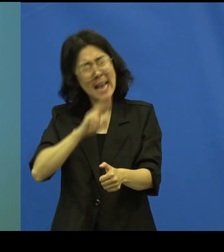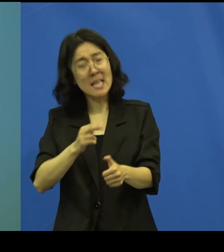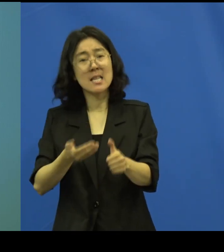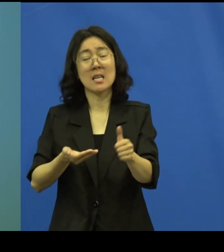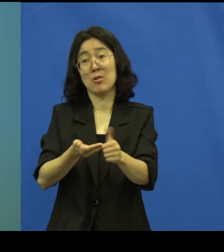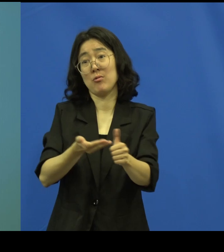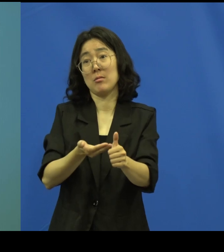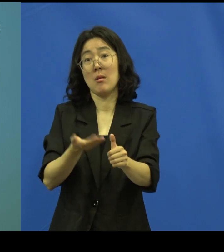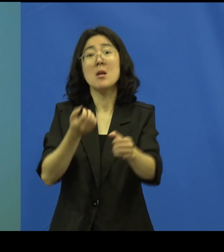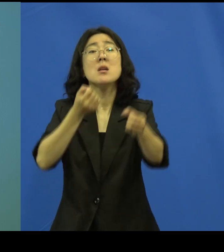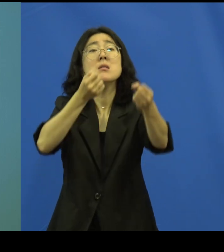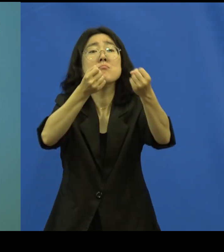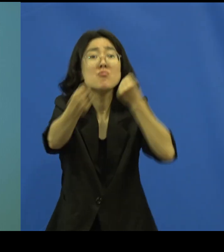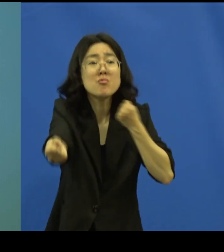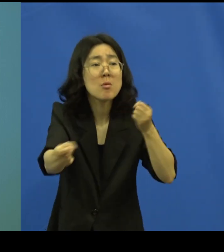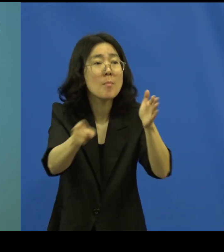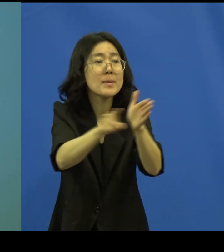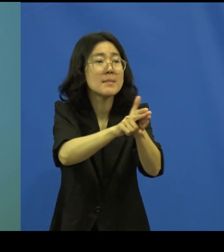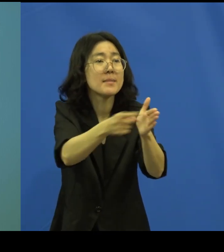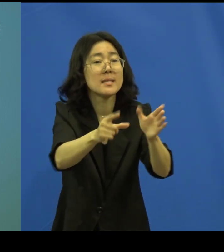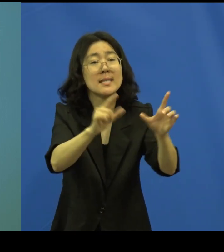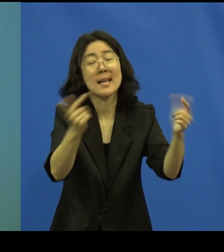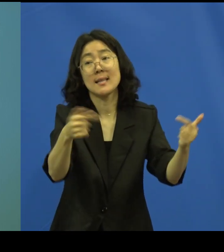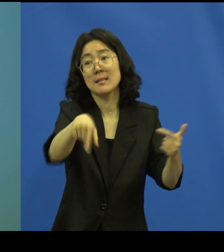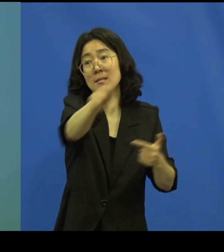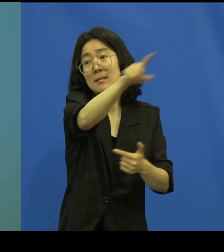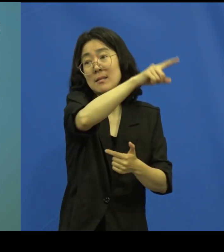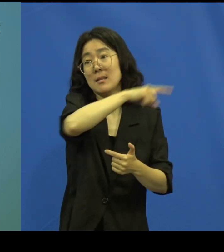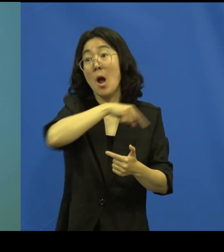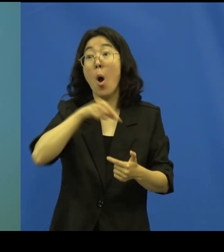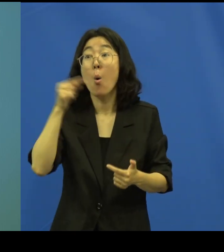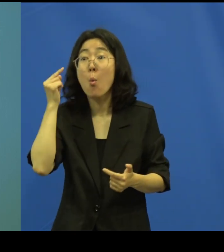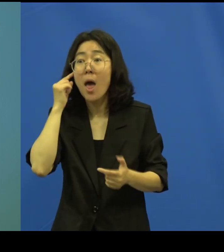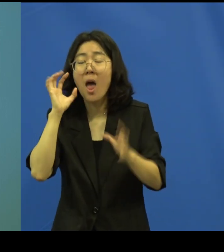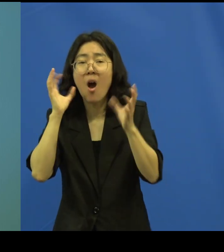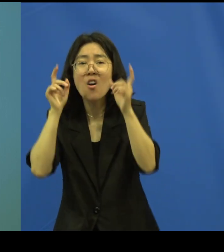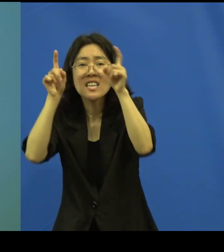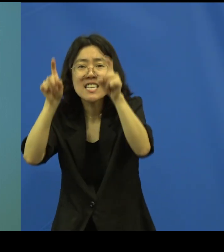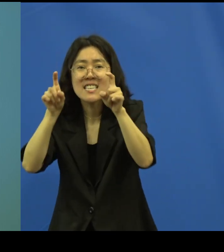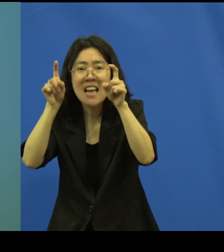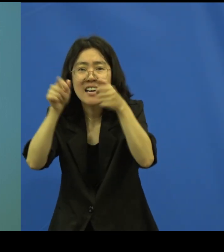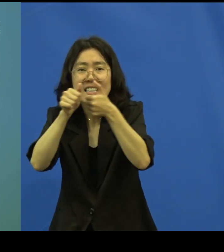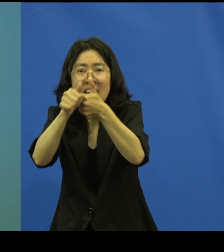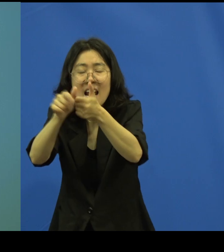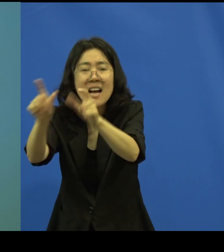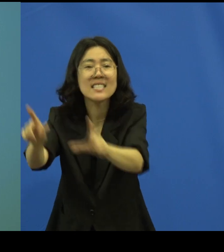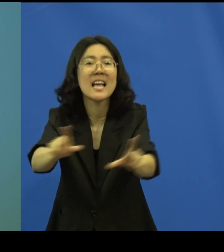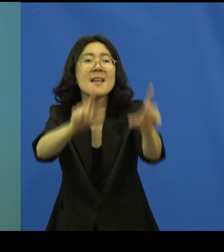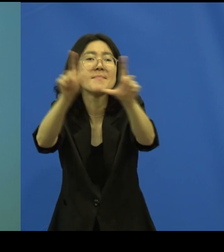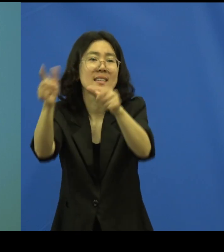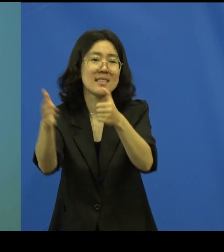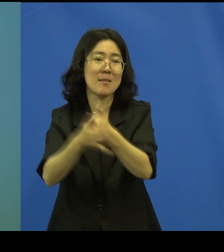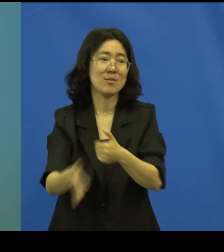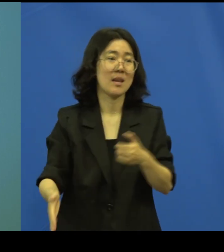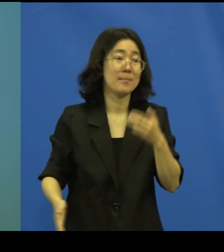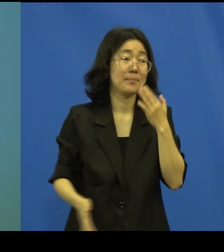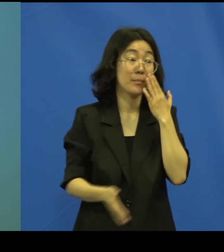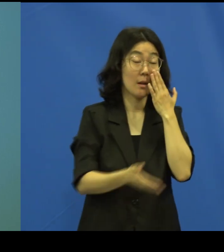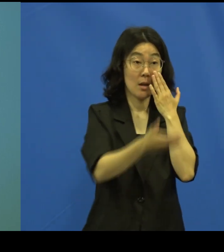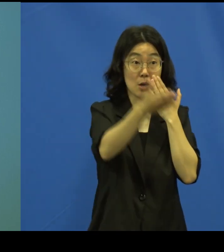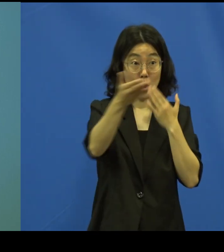사랑하는 성도 여러분, 이 요한계시록의 찬양은 그야말로 이 음악적인 용어로는 크레센도예요.